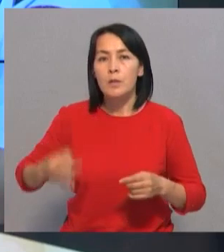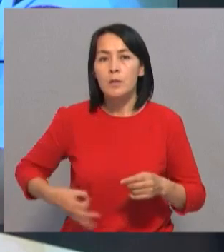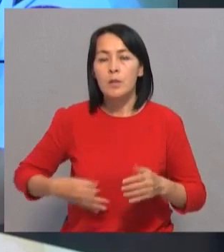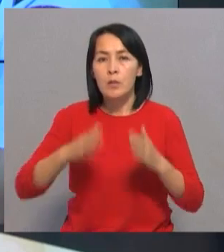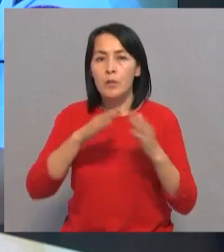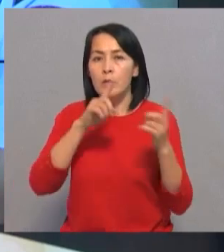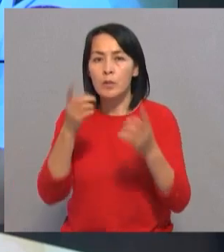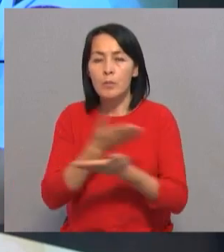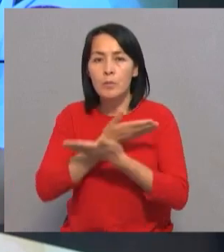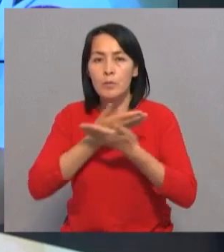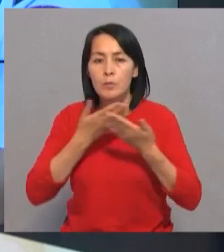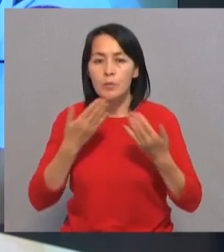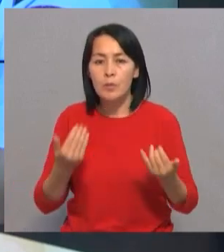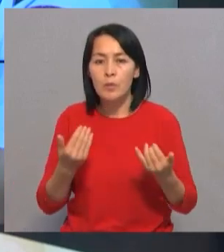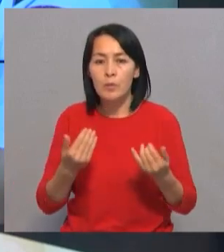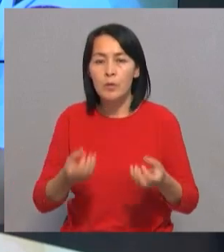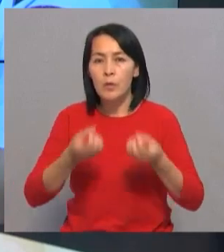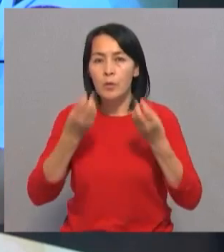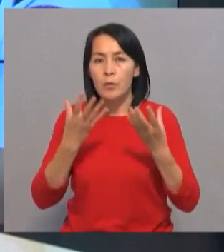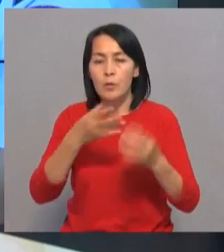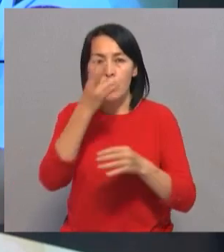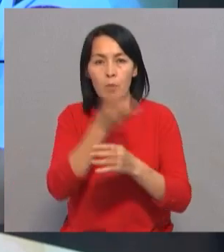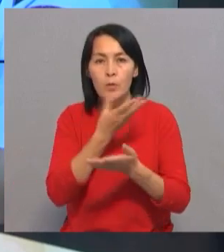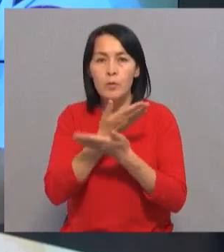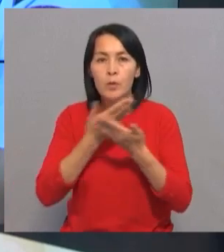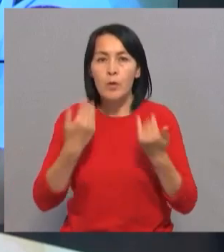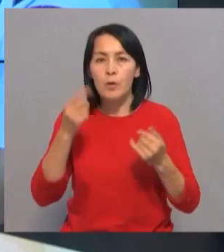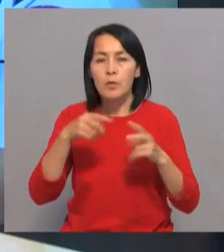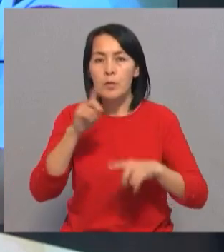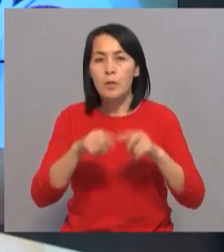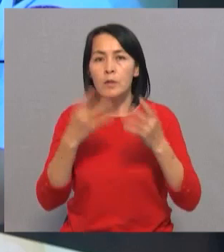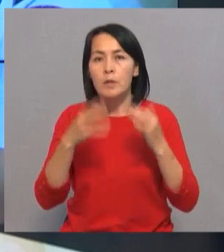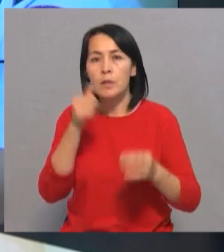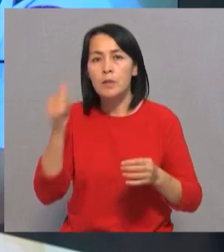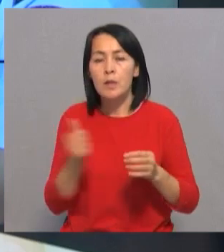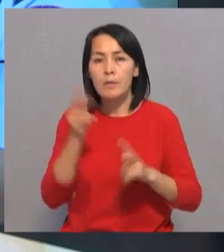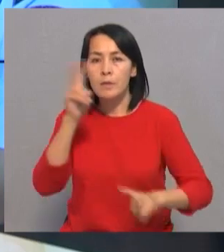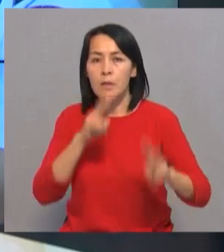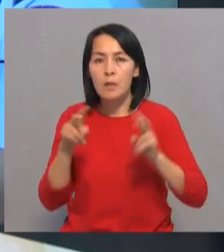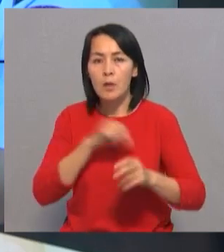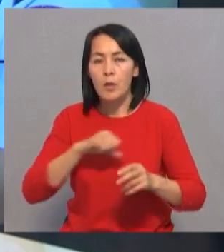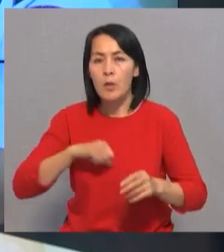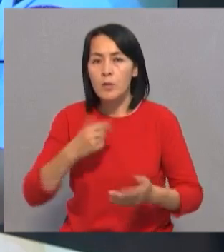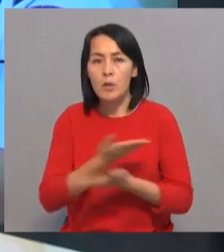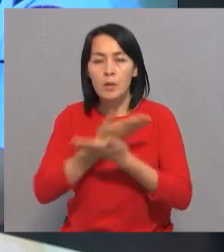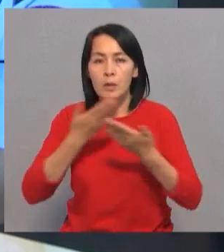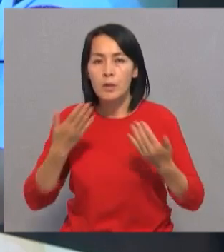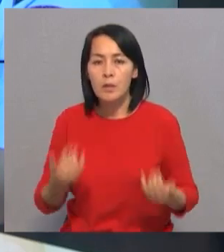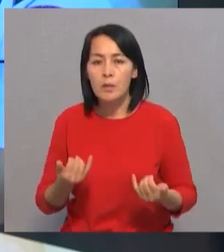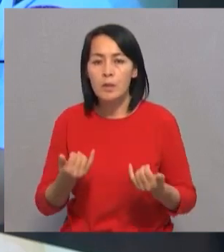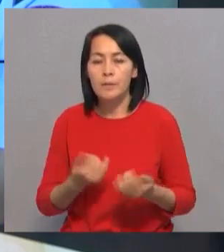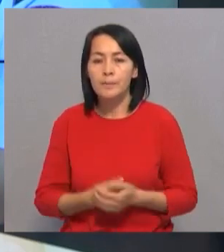дома погулять и в дневное время и не вернулся. Родственники несколько часов искали его самостоятельно, однако